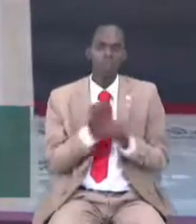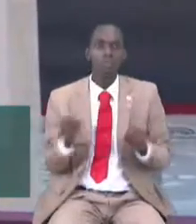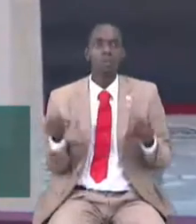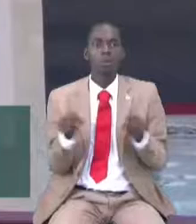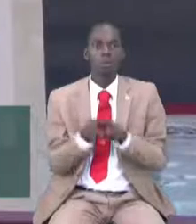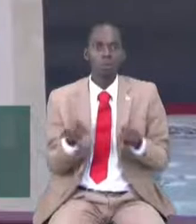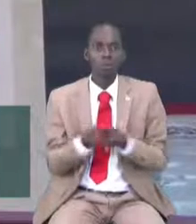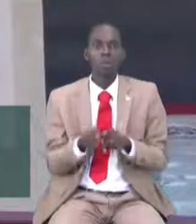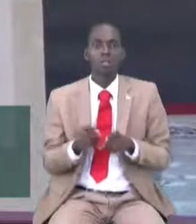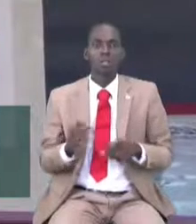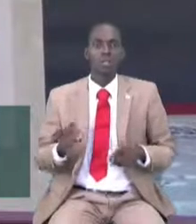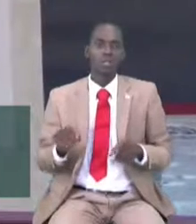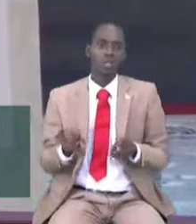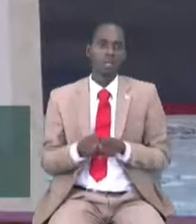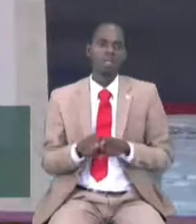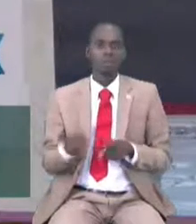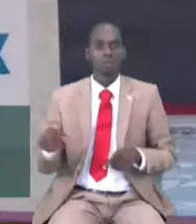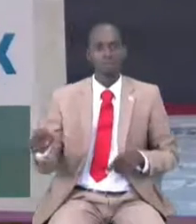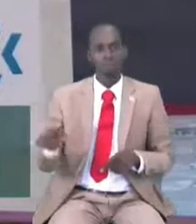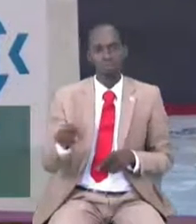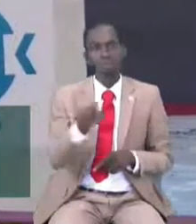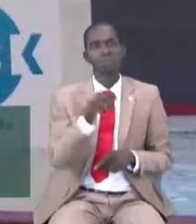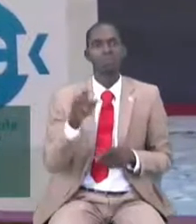ces Ninivites peuvent aussi